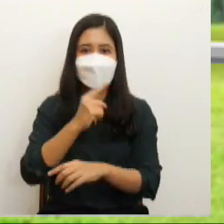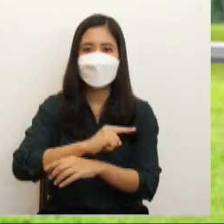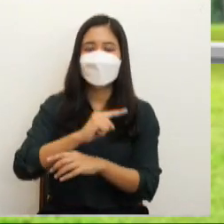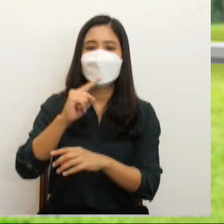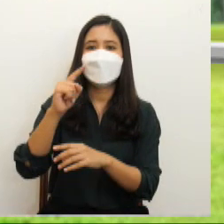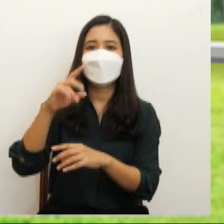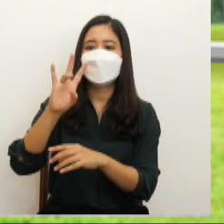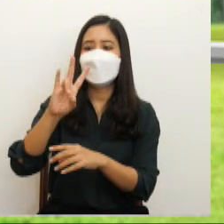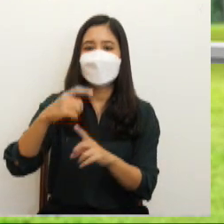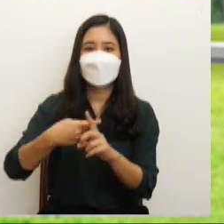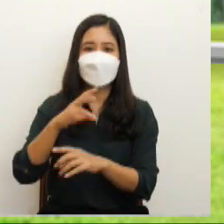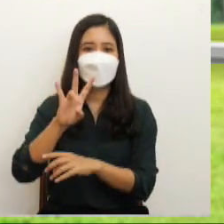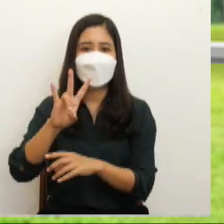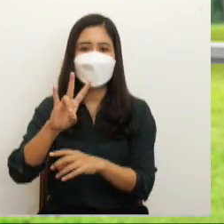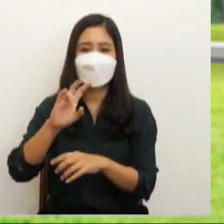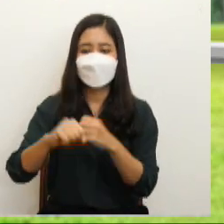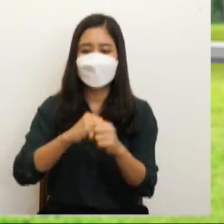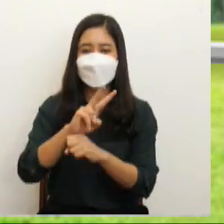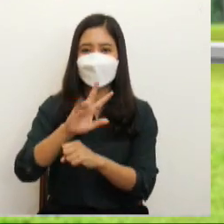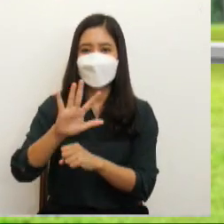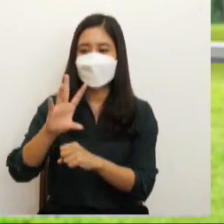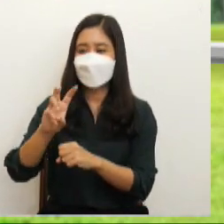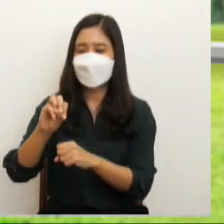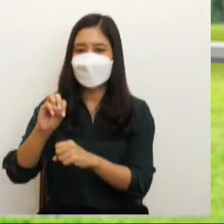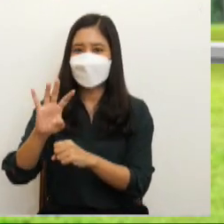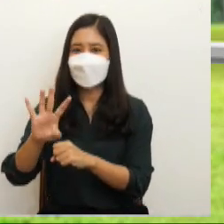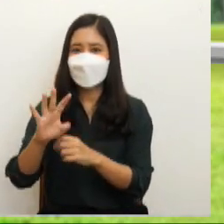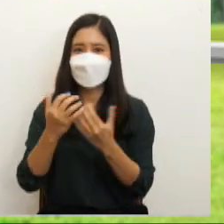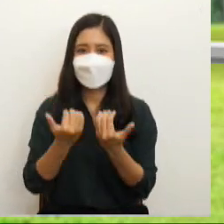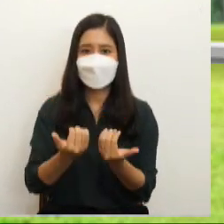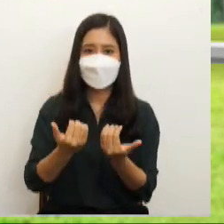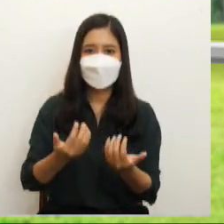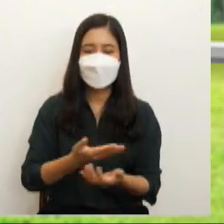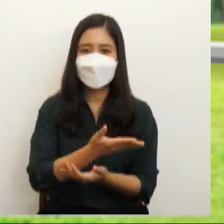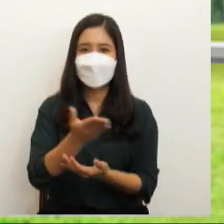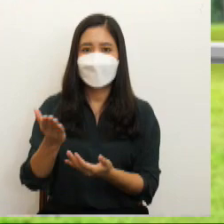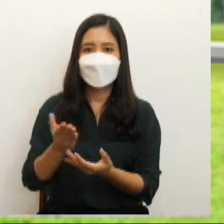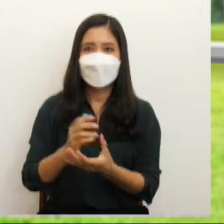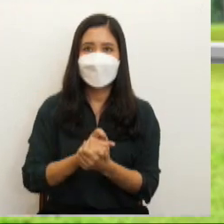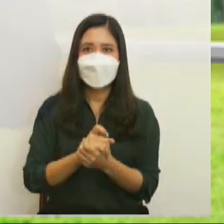ที่7กรกฎาคมพุทธศักราช2564สำหรับวันนี้สวัสดีค่ะ